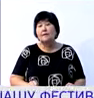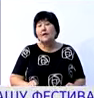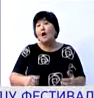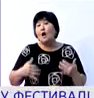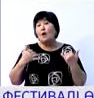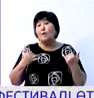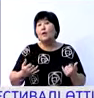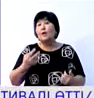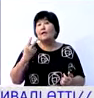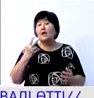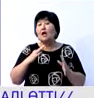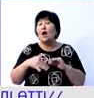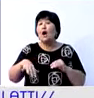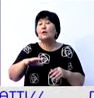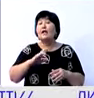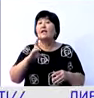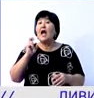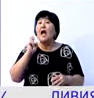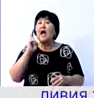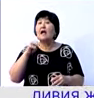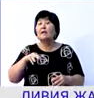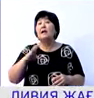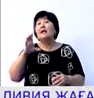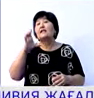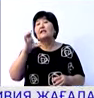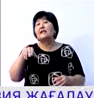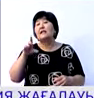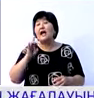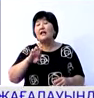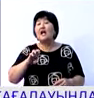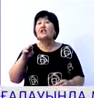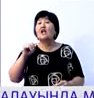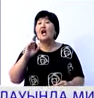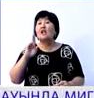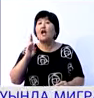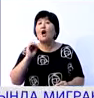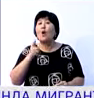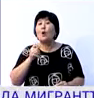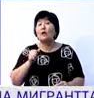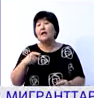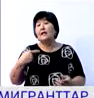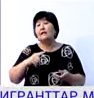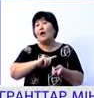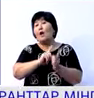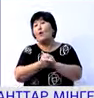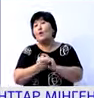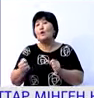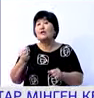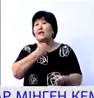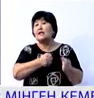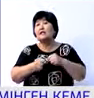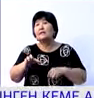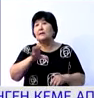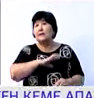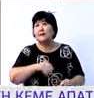Бүгін екі ауданның әкімдері ауысты. Сырдария және Жаңаорған елді мекендеріндегі ротациялық өзгеріс турасында.